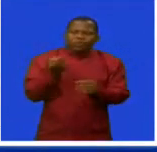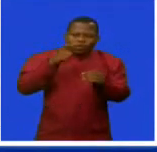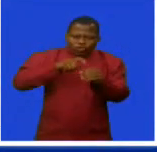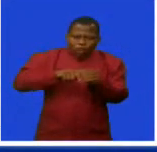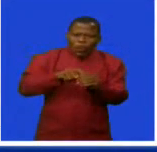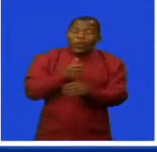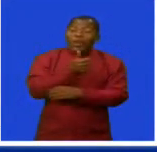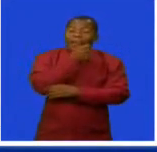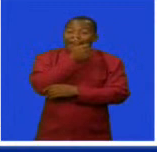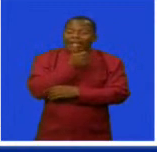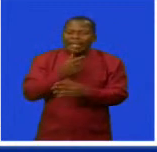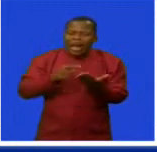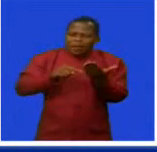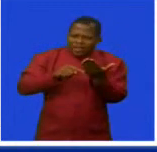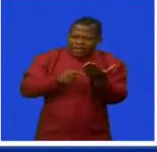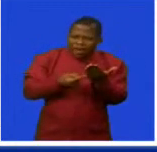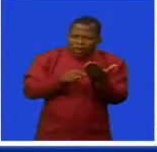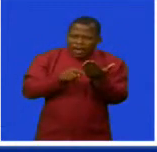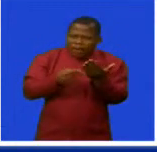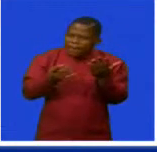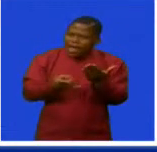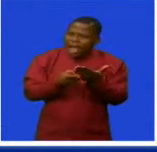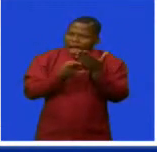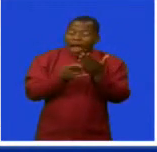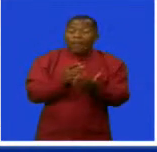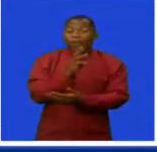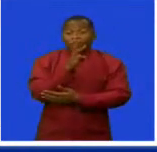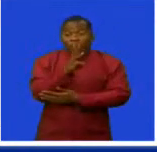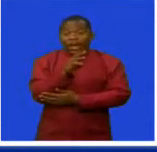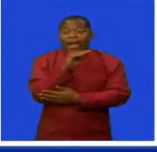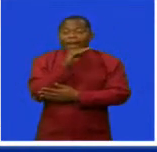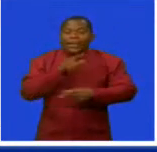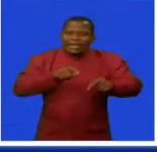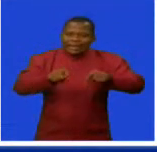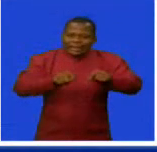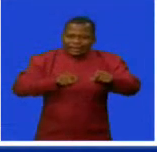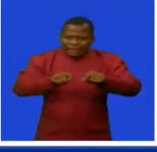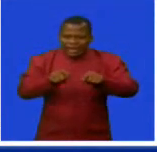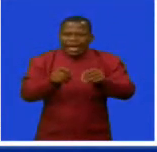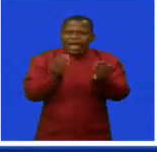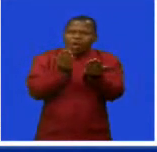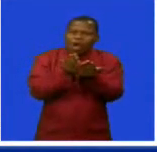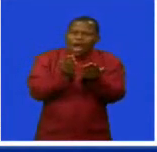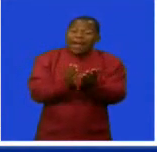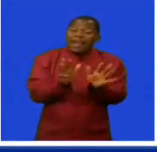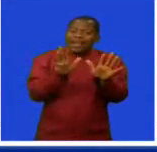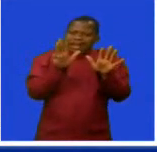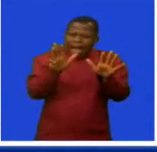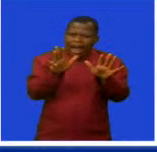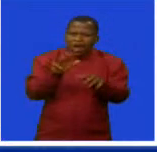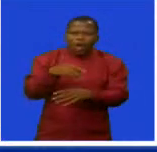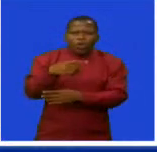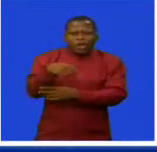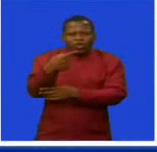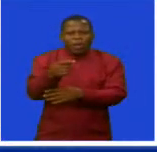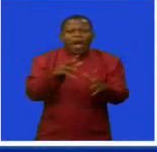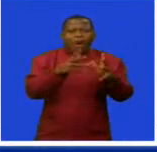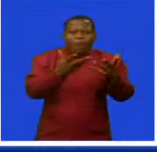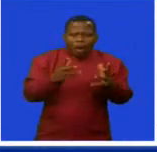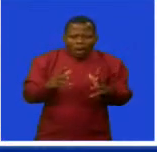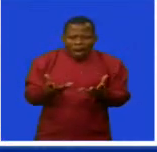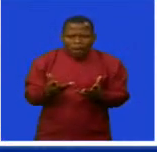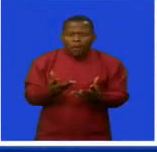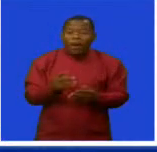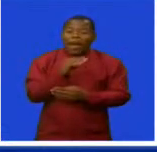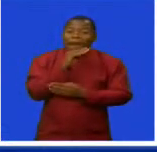platform sase sesiyayihlola etikolweni letiyimfica ukuthi ingasebenda yini. Siyajabula